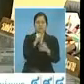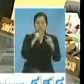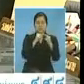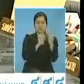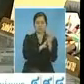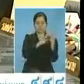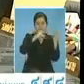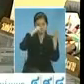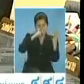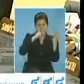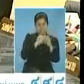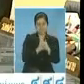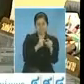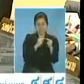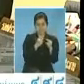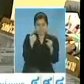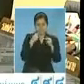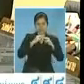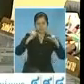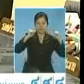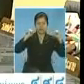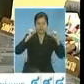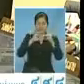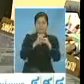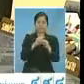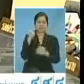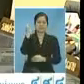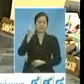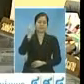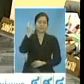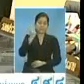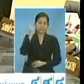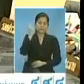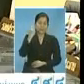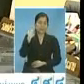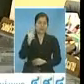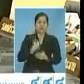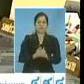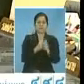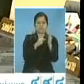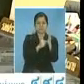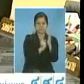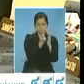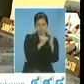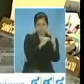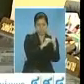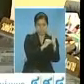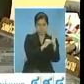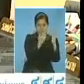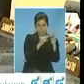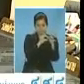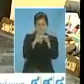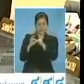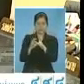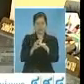ความนิยมจากนานาประเทศจากที่ผ่านมานั้นการเชื่อมโยงของแหล่งท่องเที่ยวเราเชื่อมจากกรุงเทพมหานครไปยังจุดท่องเ